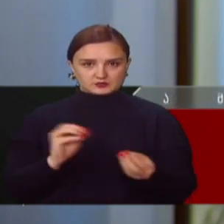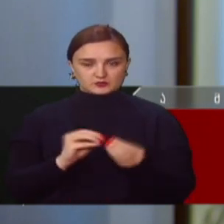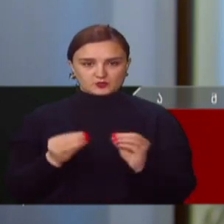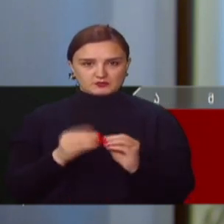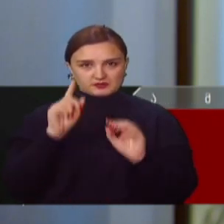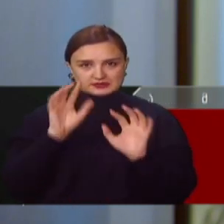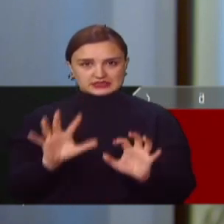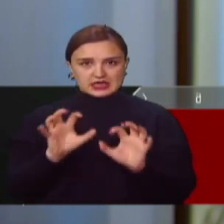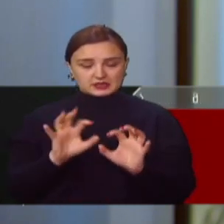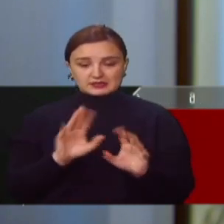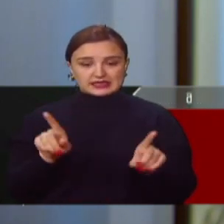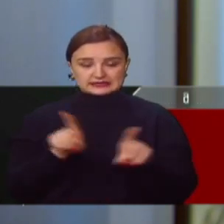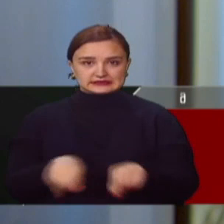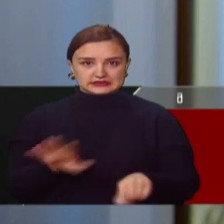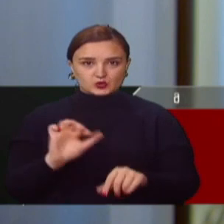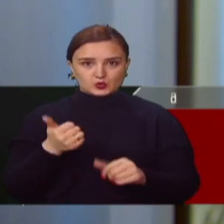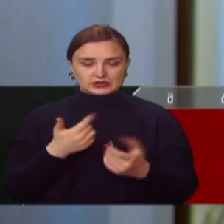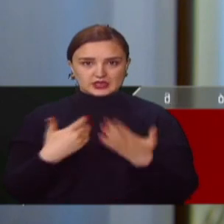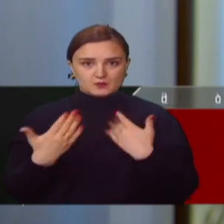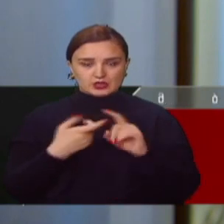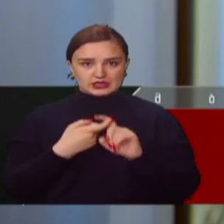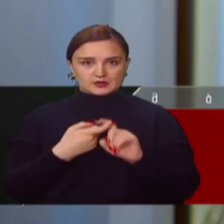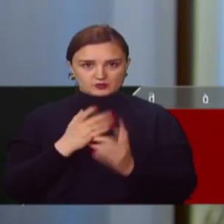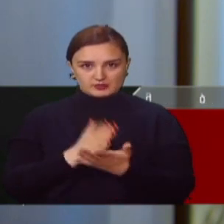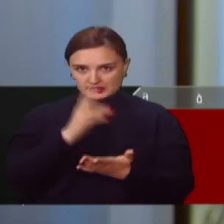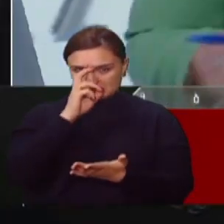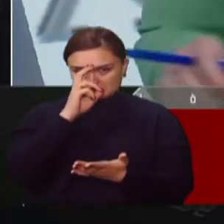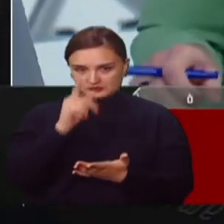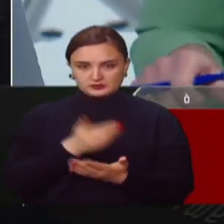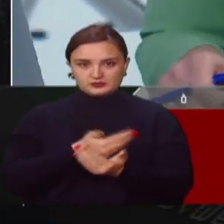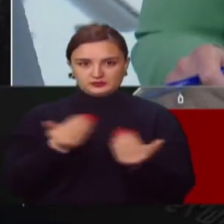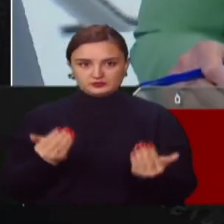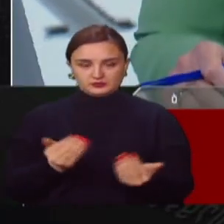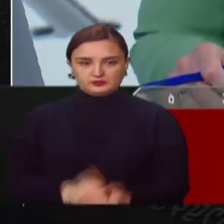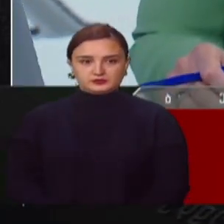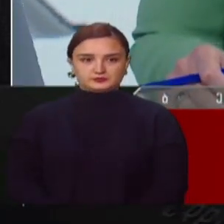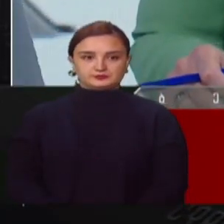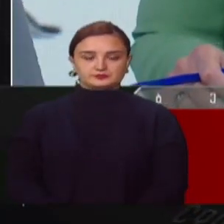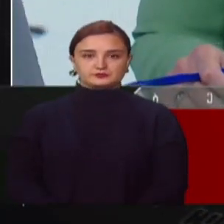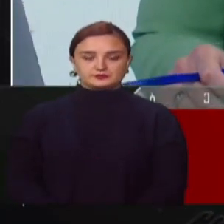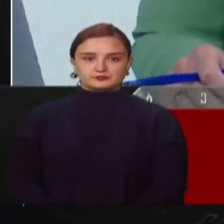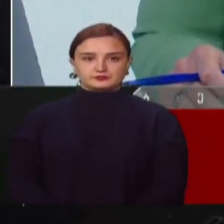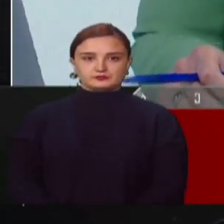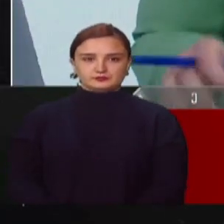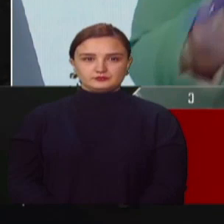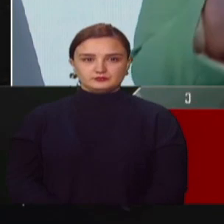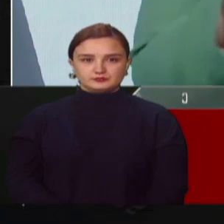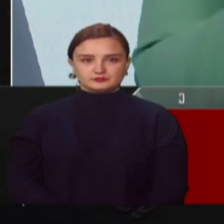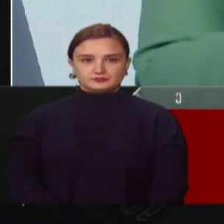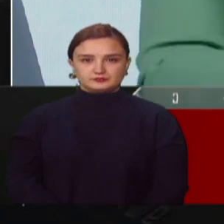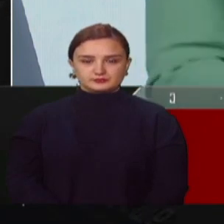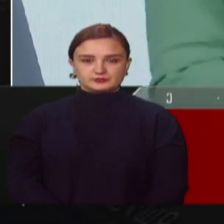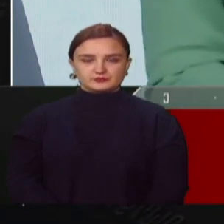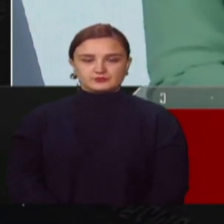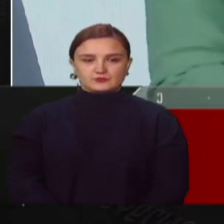აქმა და არა ისეთი როგორი დამოკიდებულებაც აქვს დღეს ხელისუფლებას. Მე ესე უფრო უყურებ, იმიტომ რომ ძალიან მნიშვნელოვანს როგორც ეს